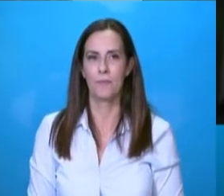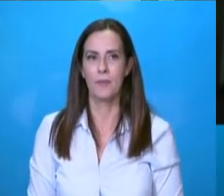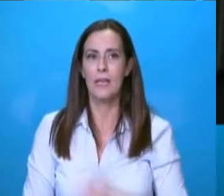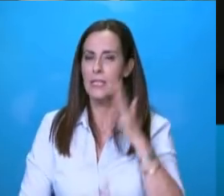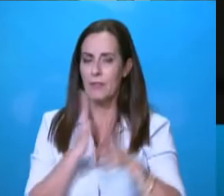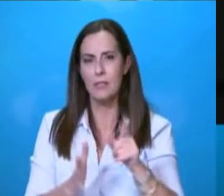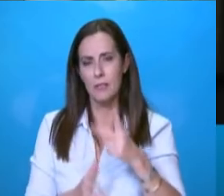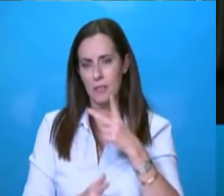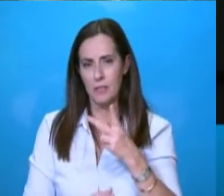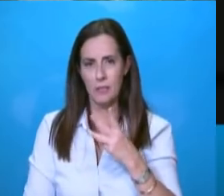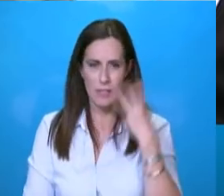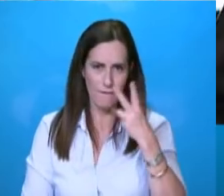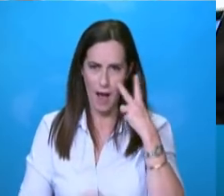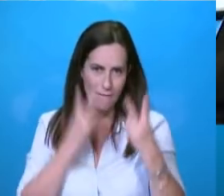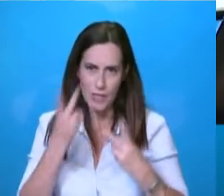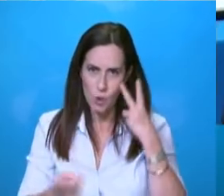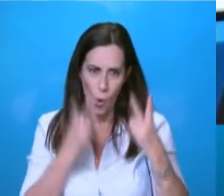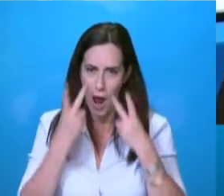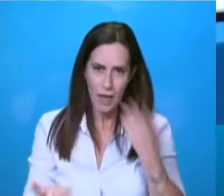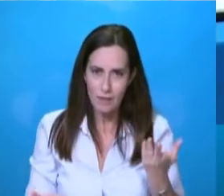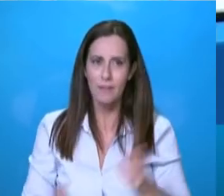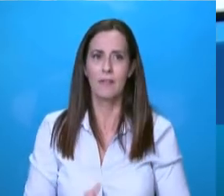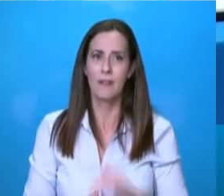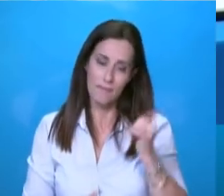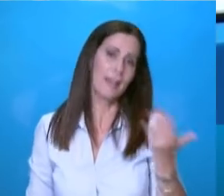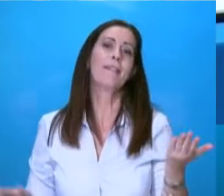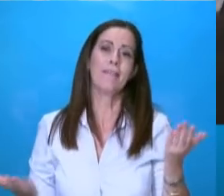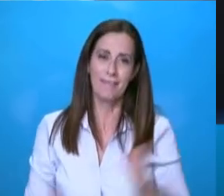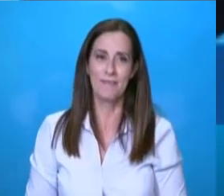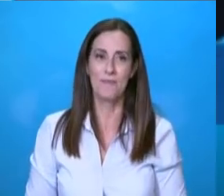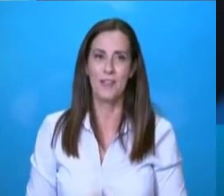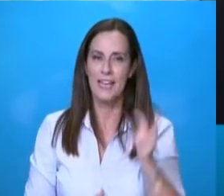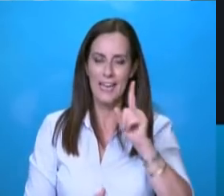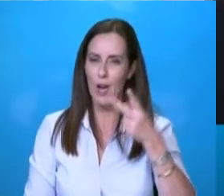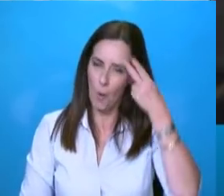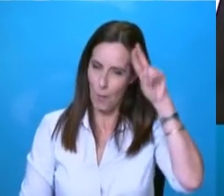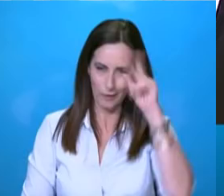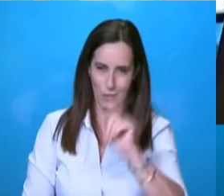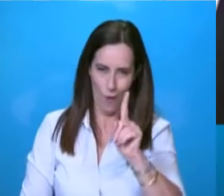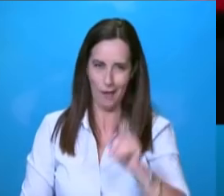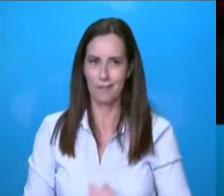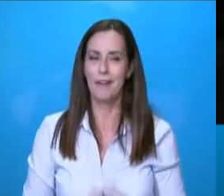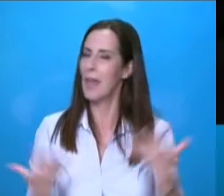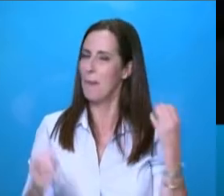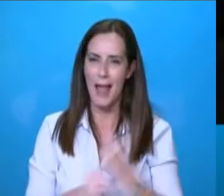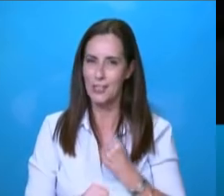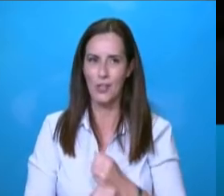שפת הסימנים היא שפה ויזואלית, וכן, היא לא פוליטיקלי קורקט. אין מה לעשות.